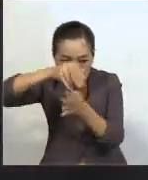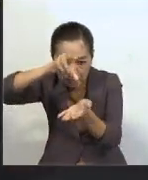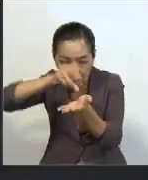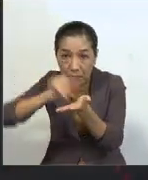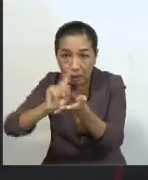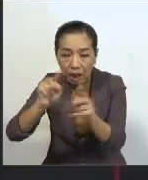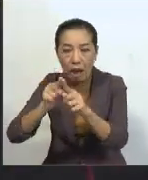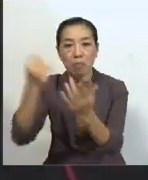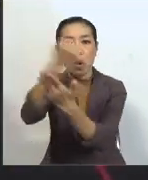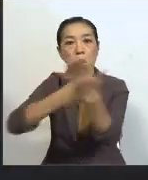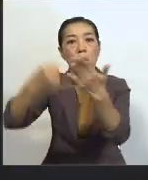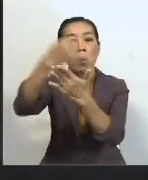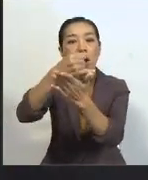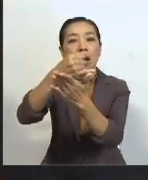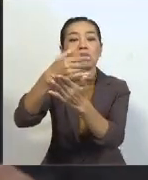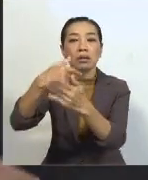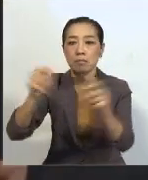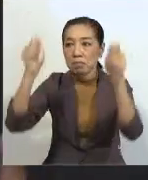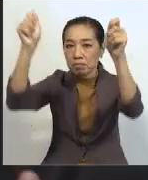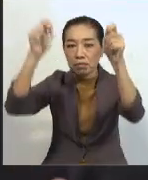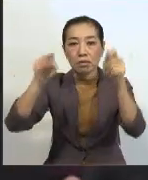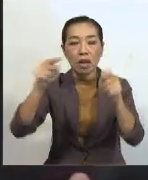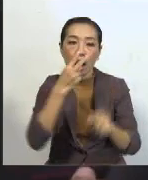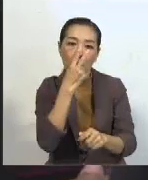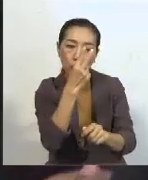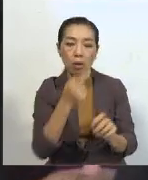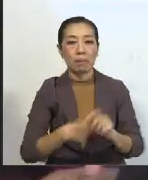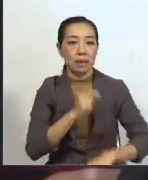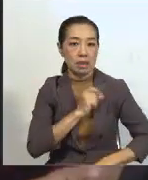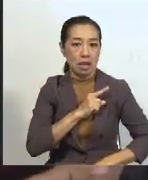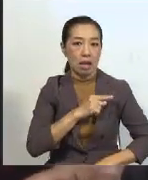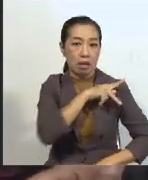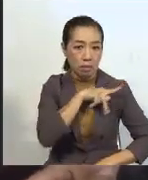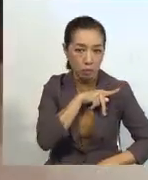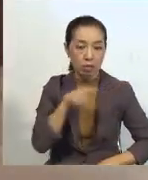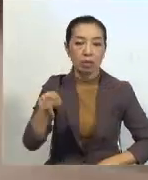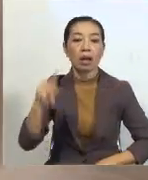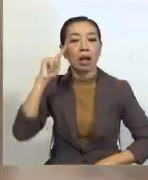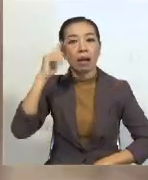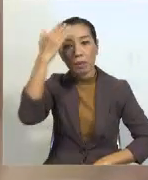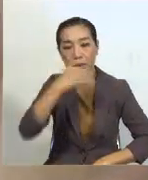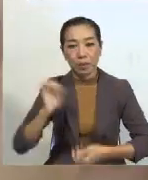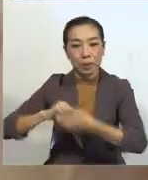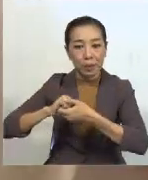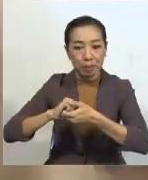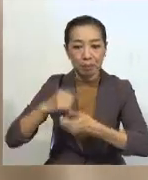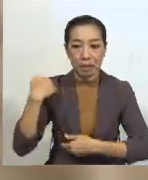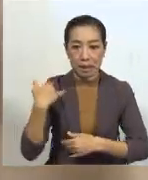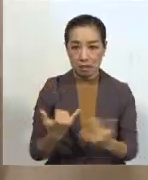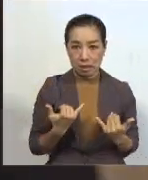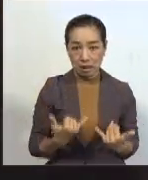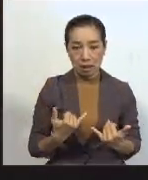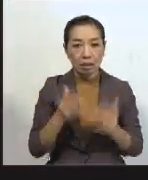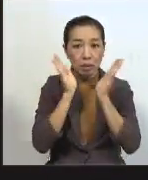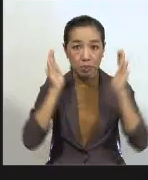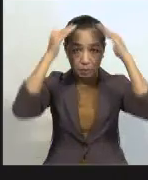ไว้ที่กระทรวงว่าด้วยความสัมพันธ์ระหว่างศาสนานครวาติกันจนถึงปัจจุบันการเสด็จเยือนประเทศไทยของสมเด็จพระสันตะ